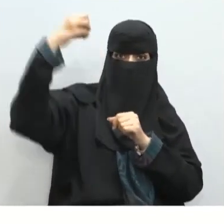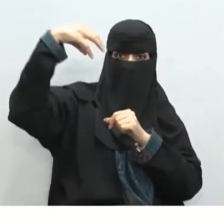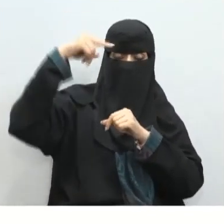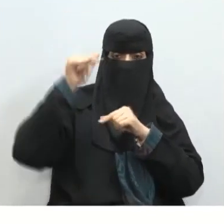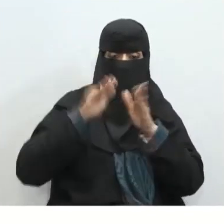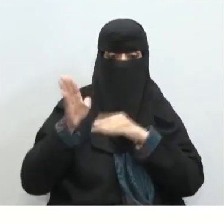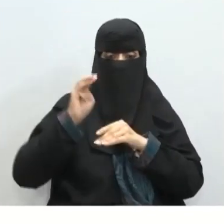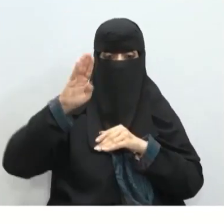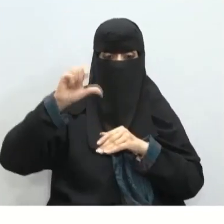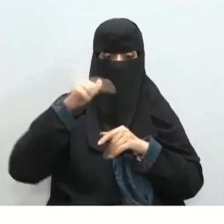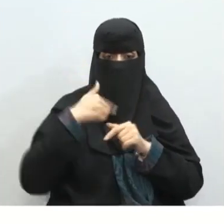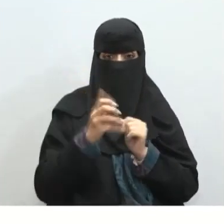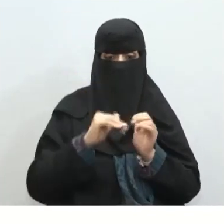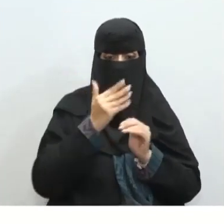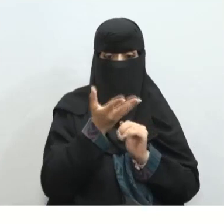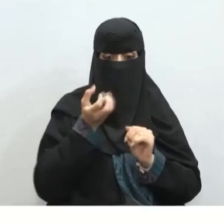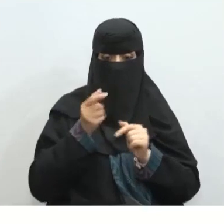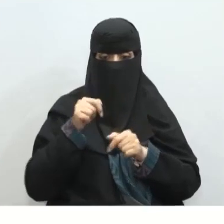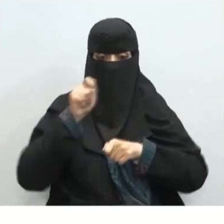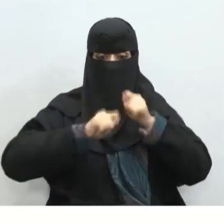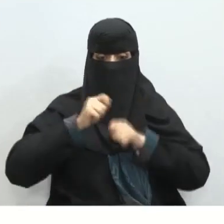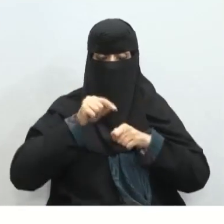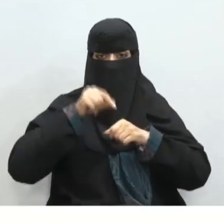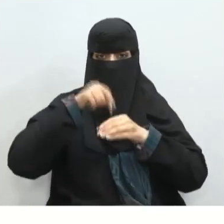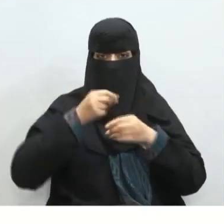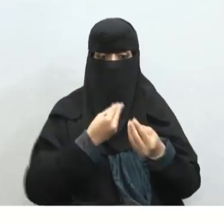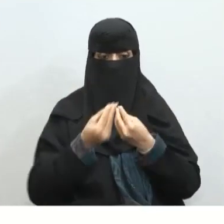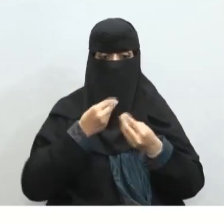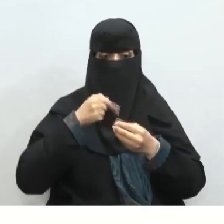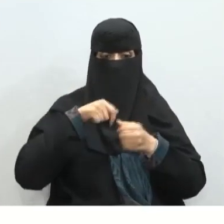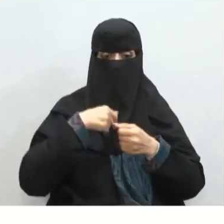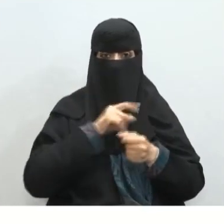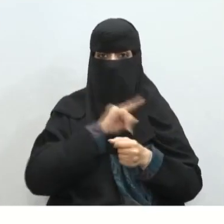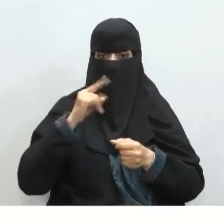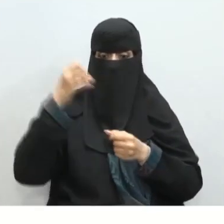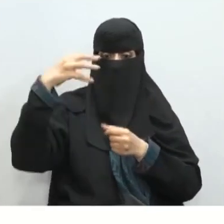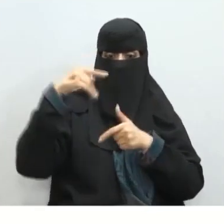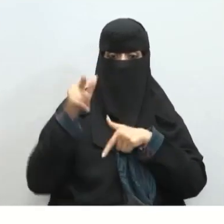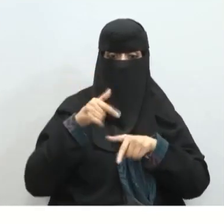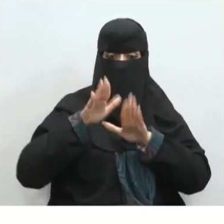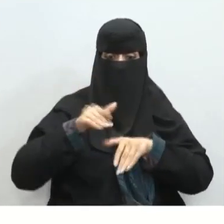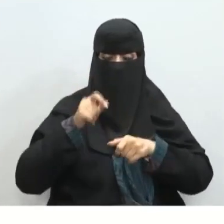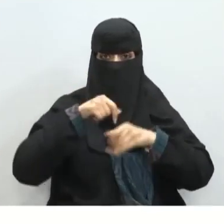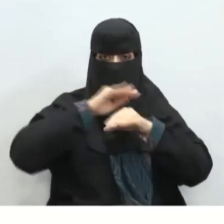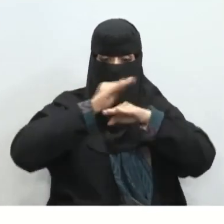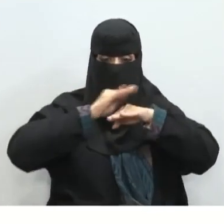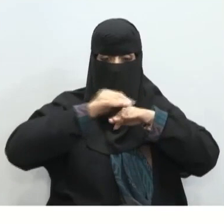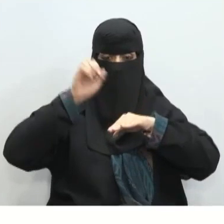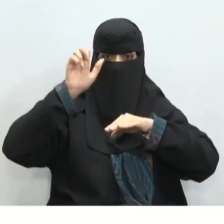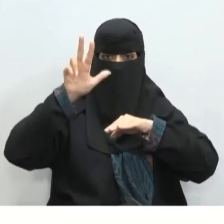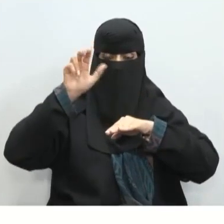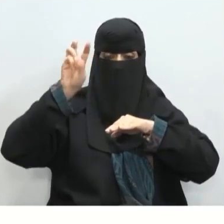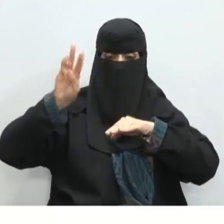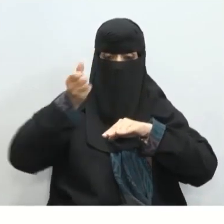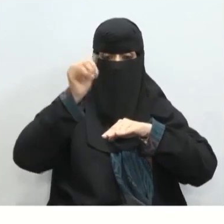الكلوروفيل وانتاج الاي تي بي والنا بي اتش وتستعمل في التفاعلات اللاضوئيه تحدث في اغشيه الثيل